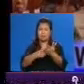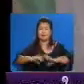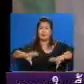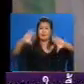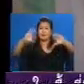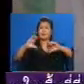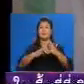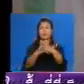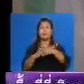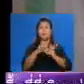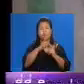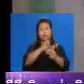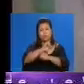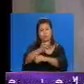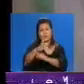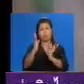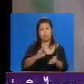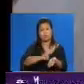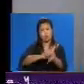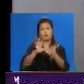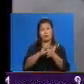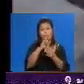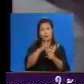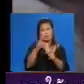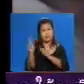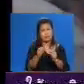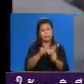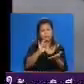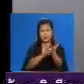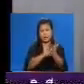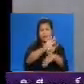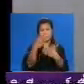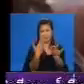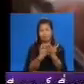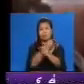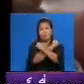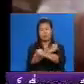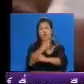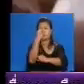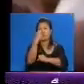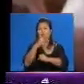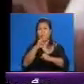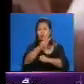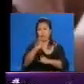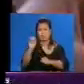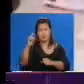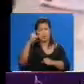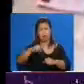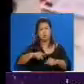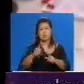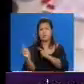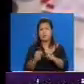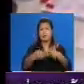แนะนำเจ้านที่สาธรณาสุขว่าควรเตรียมวัคซีนป้องกันไ้วดใหญ่ส้ายพัให่ให้กบประชากร 160